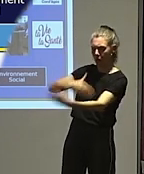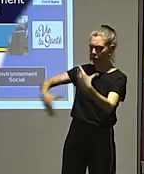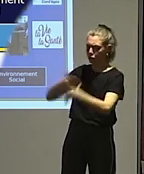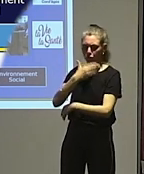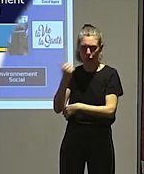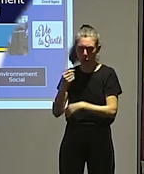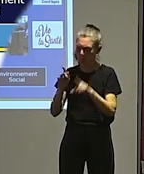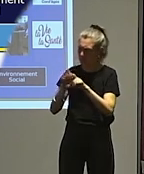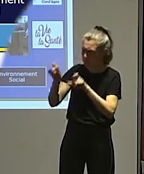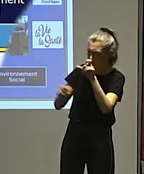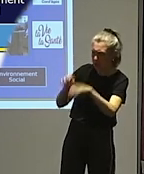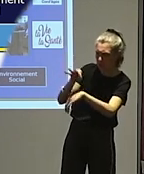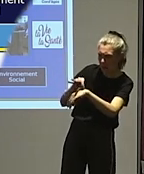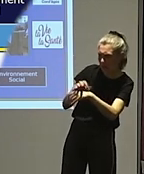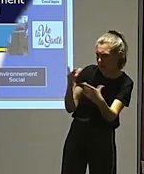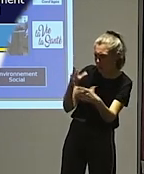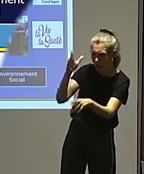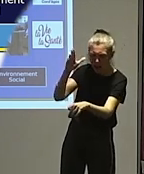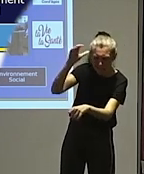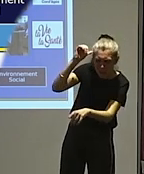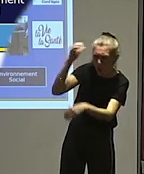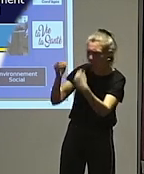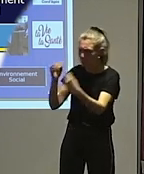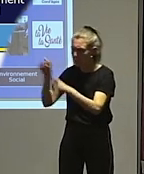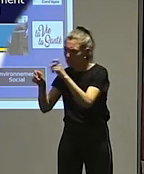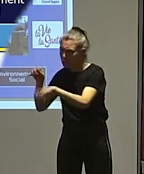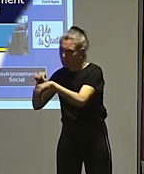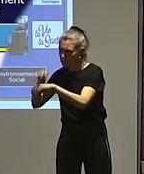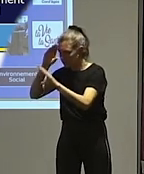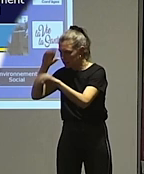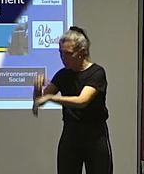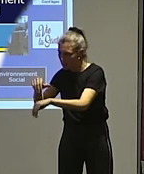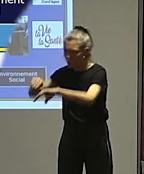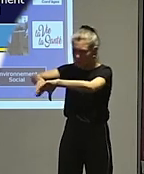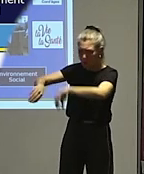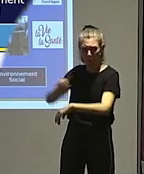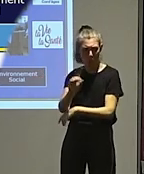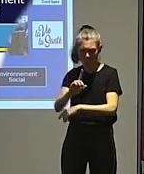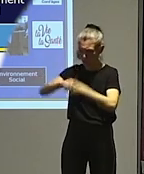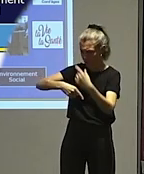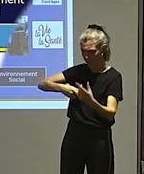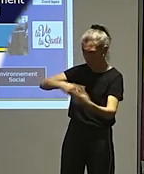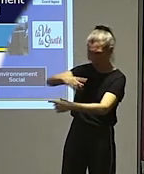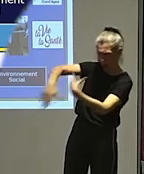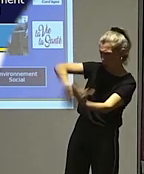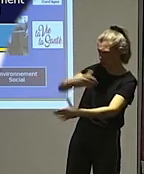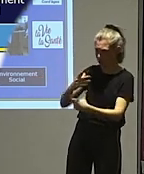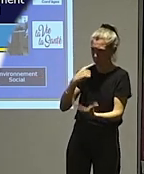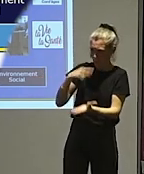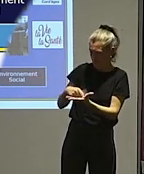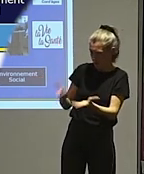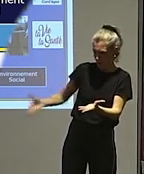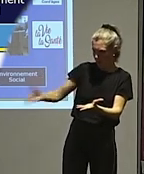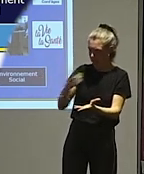personnes qui ont une maladie d'Alzheimer, une dépression. Ici, on mélange tout le monde et ça fait du bien. Donc, dans ce cadre-là, nous, on a créé une étude,